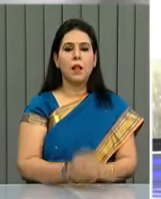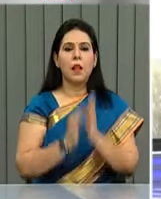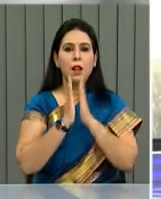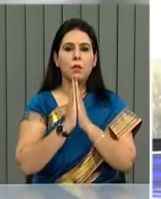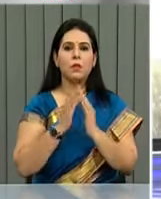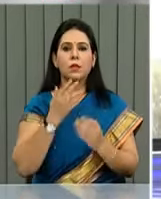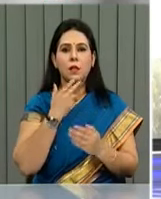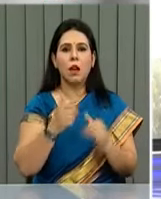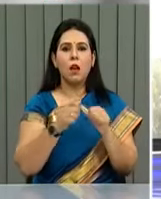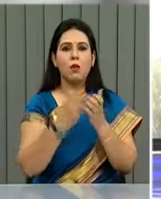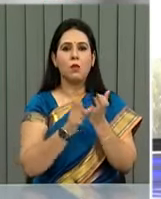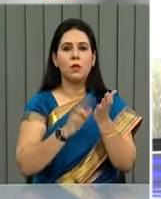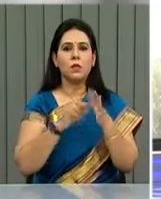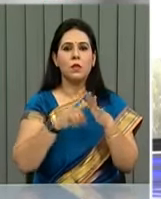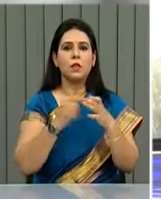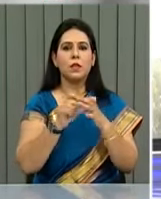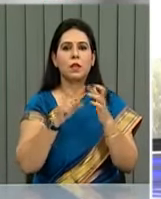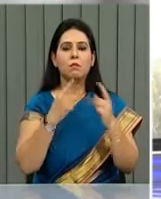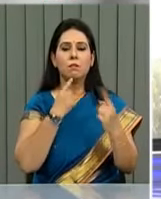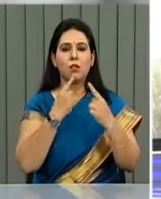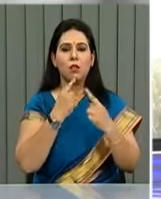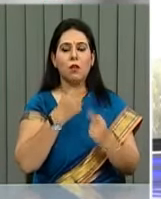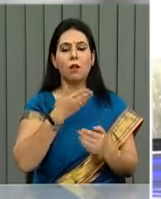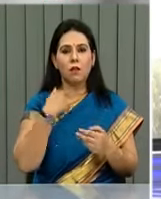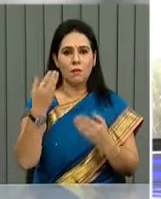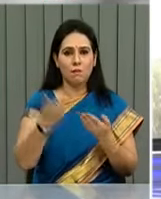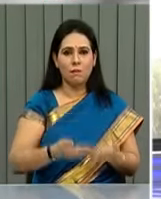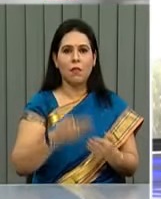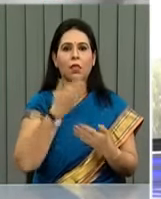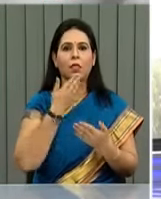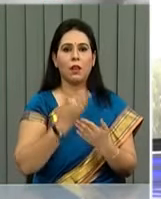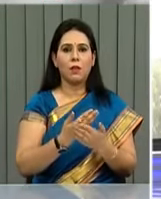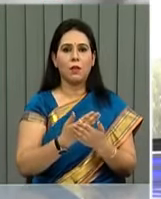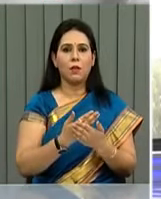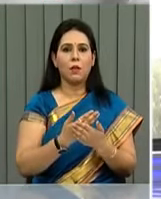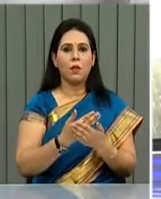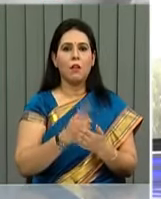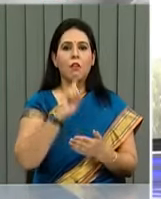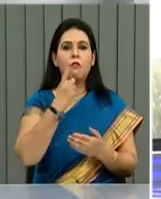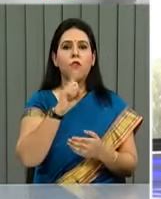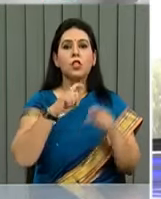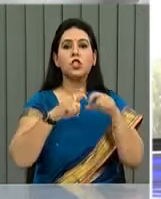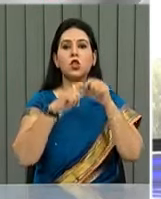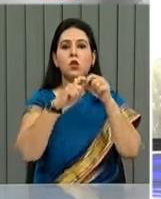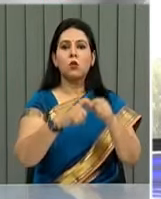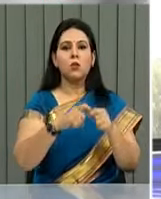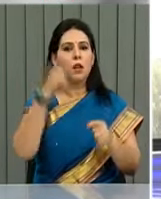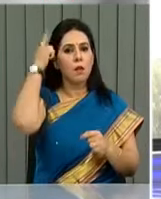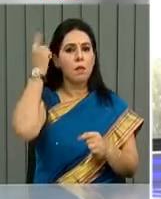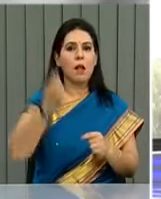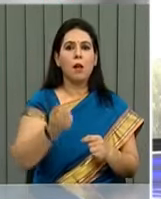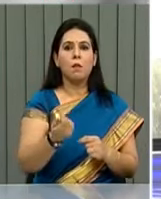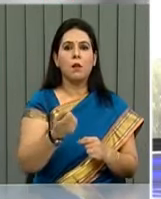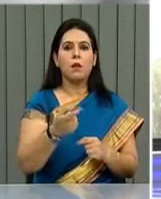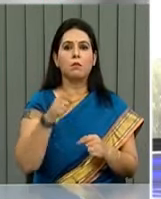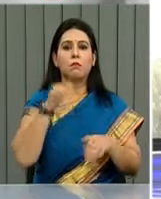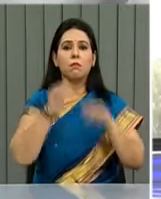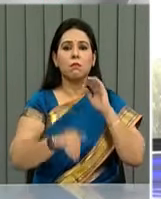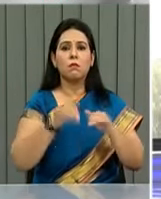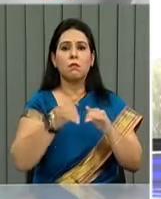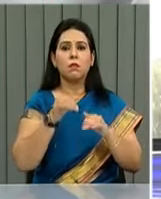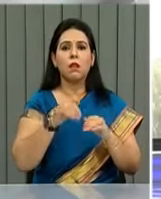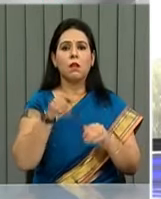नमस्कार अरुण जेटली जी, हमारे साथ बात करने के लिए बहुत शुक्रिया। मेरा पहला सवाल काले धन को लेकर है, जो कि चुनाव के समय बहुत